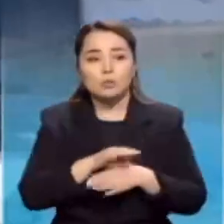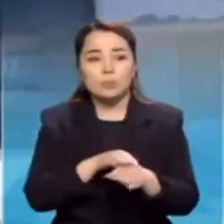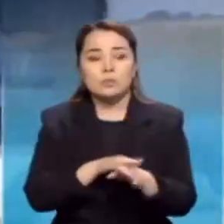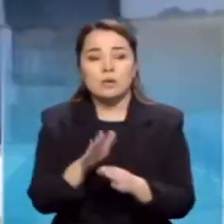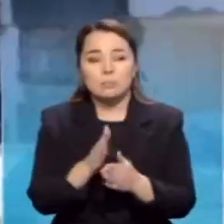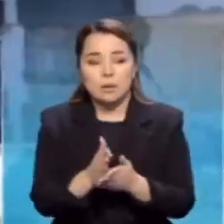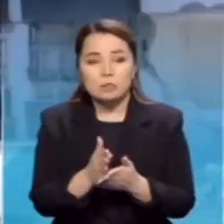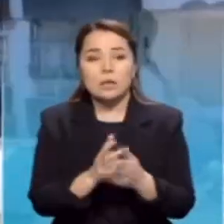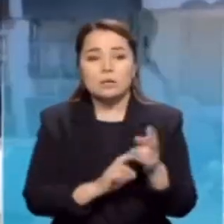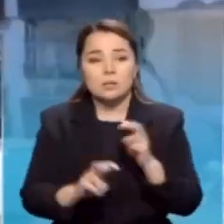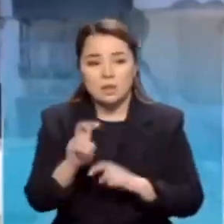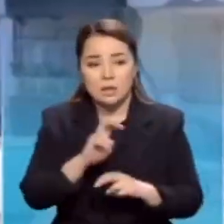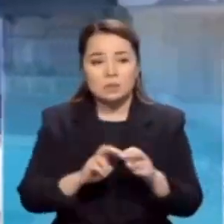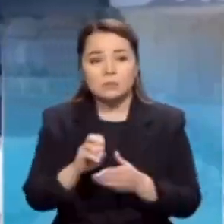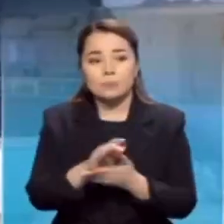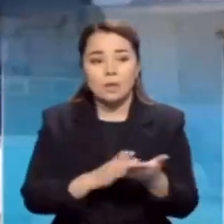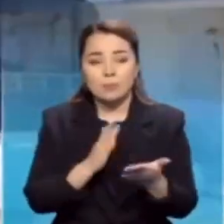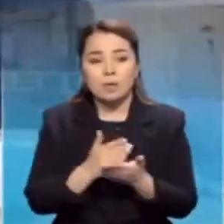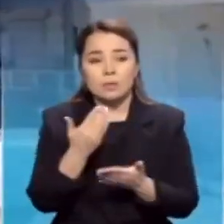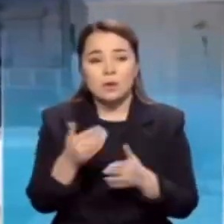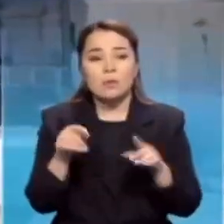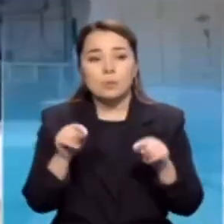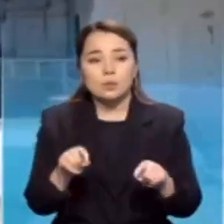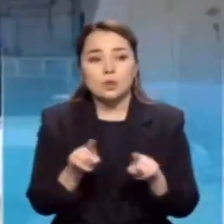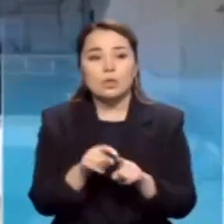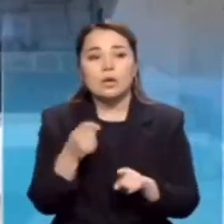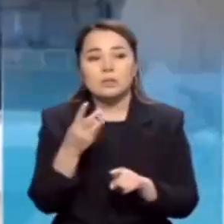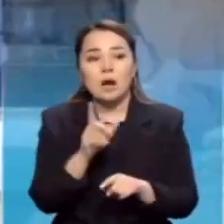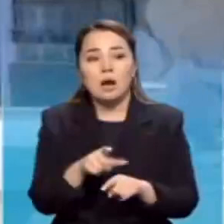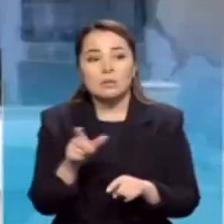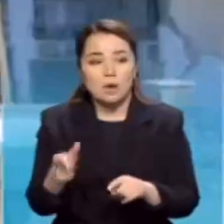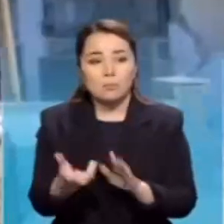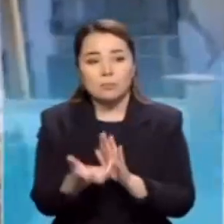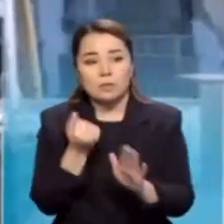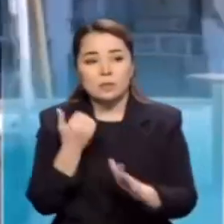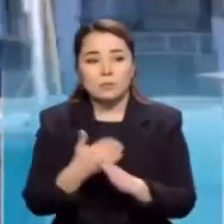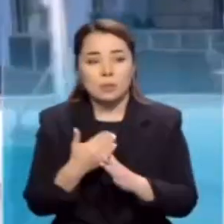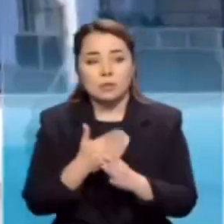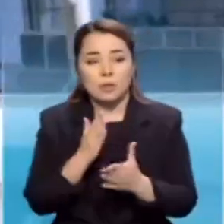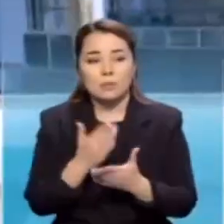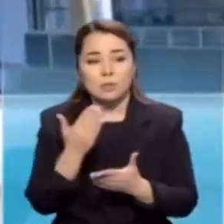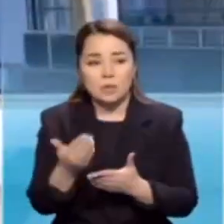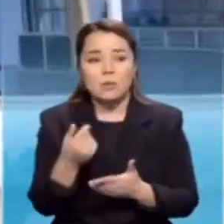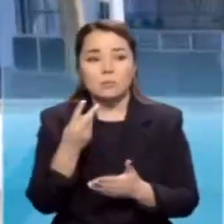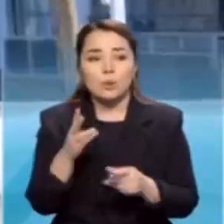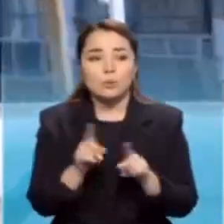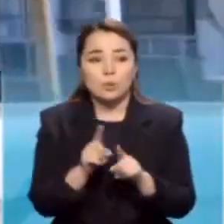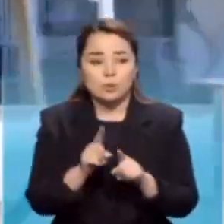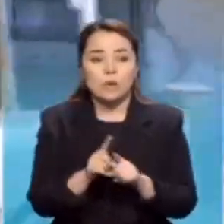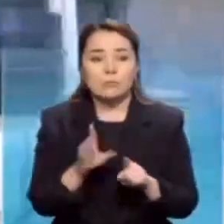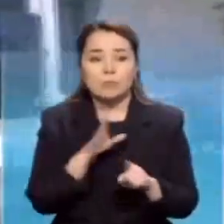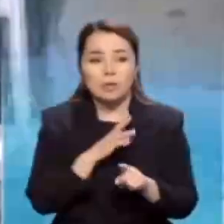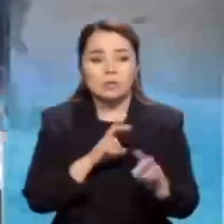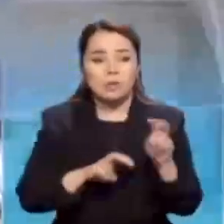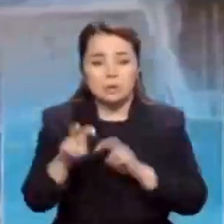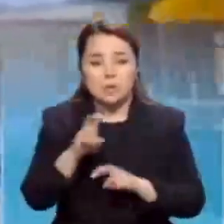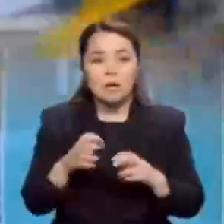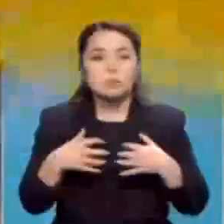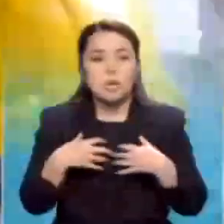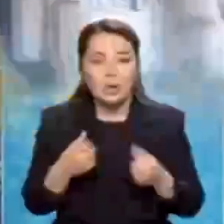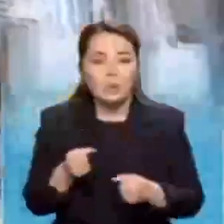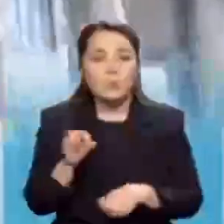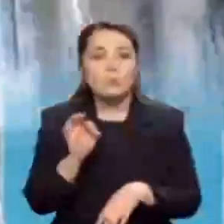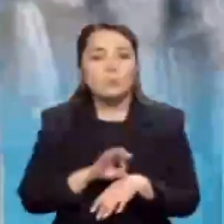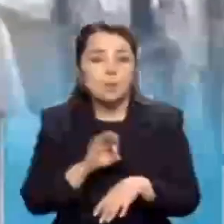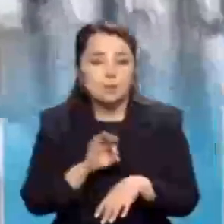jatır. Qutqarushlar ol jerden bir neşe adamdı alıp çıktı. Bir neşe sau, bir neşe